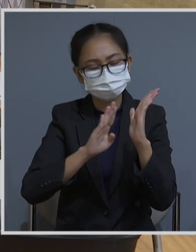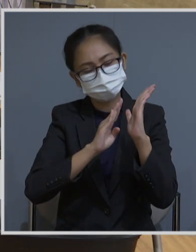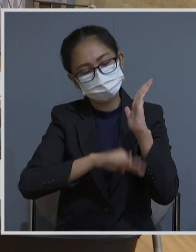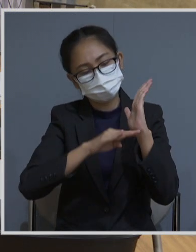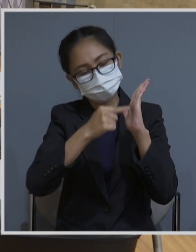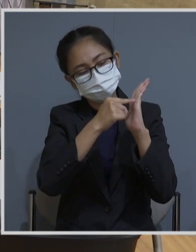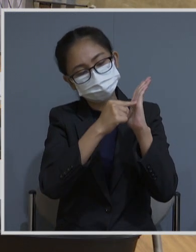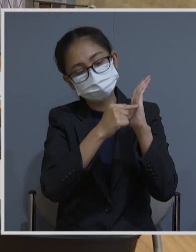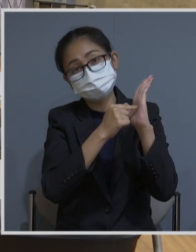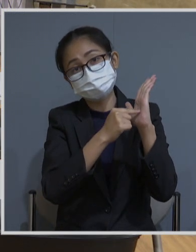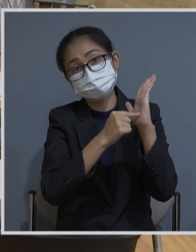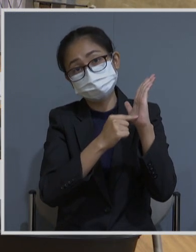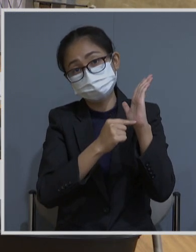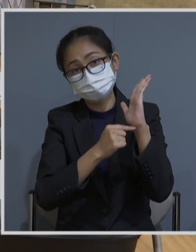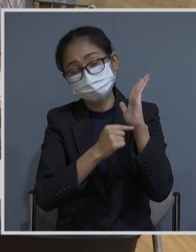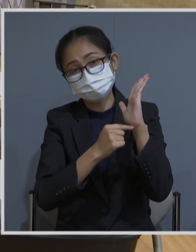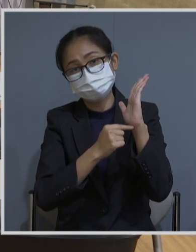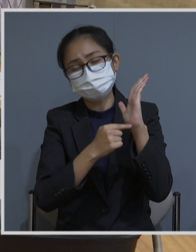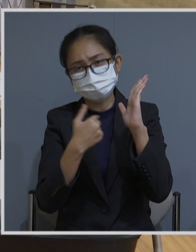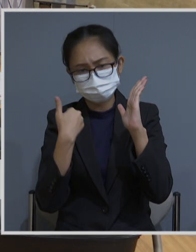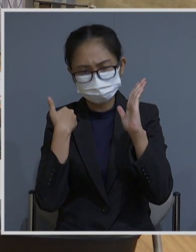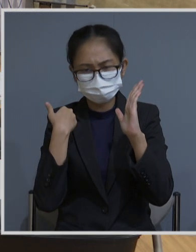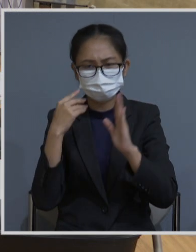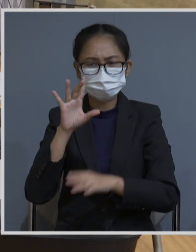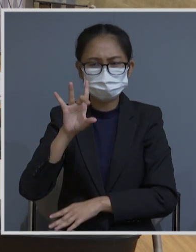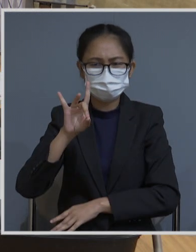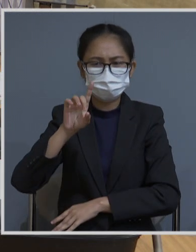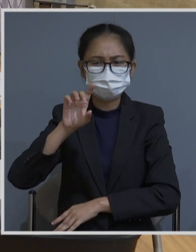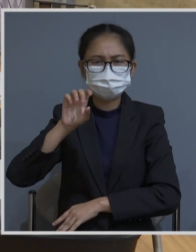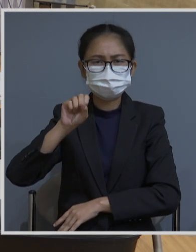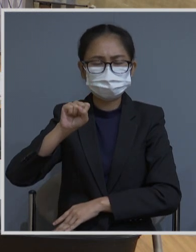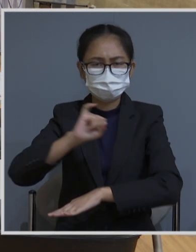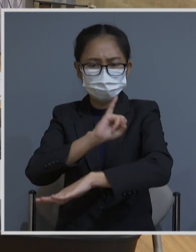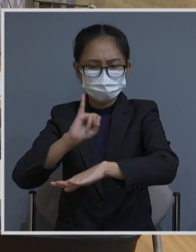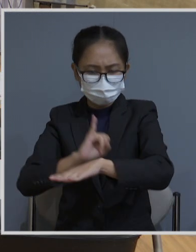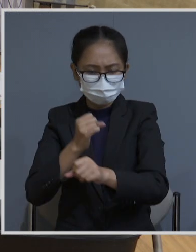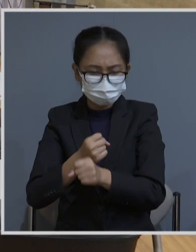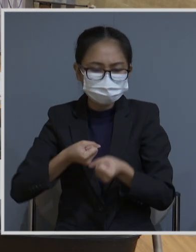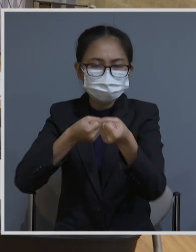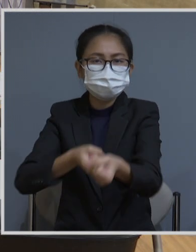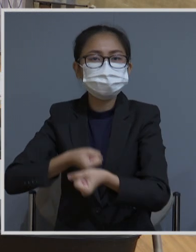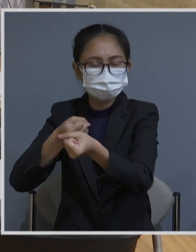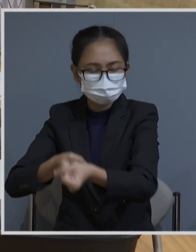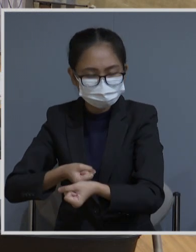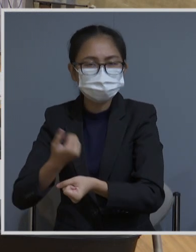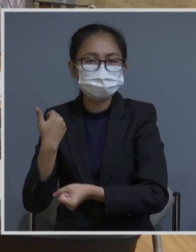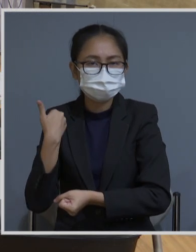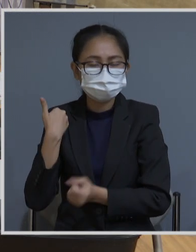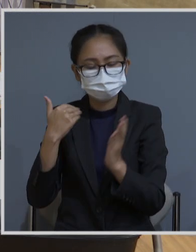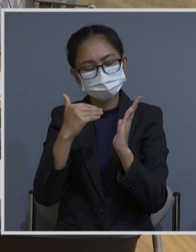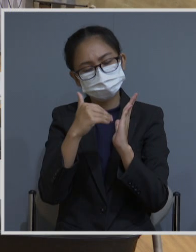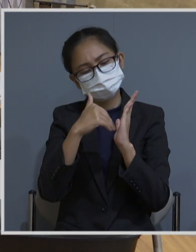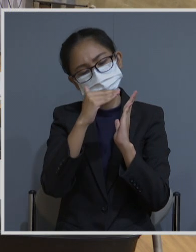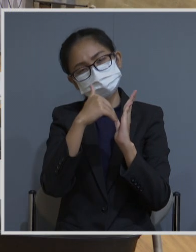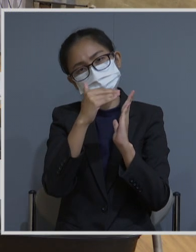มีพื้นที่ไม่ต่ำกว่า 8แสนไร่สำหรับทำการเกษตรเนื้อหาตอนบนมี